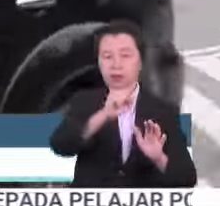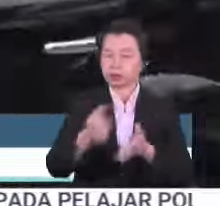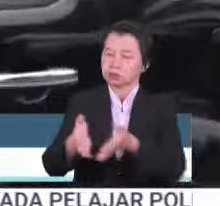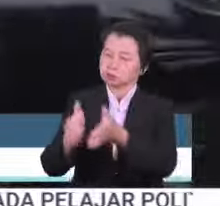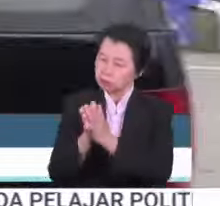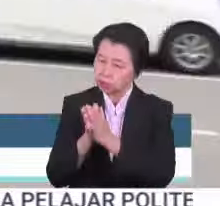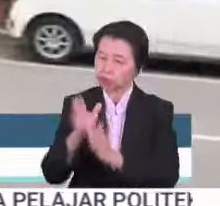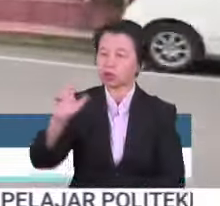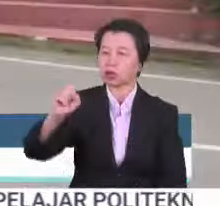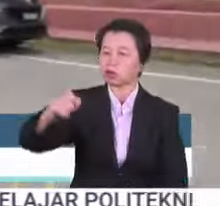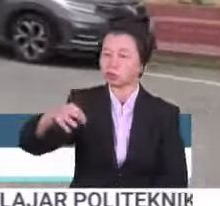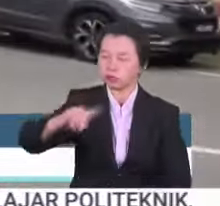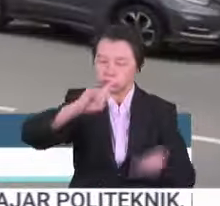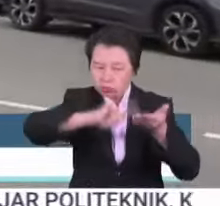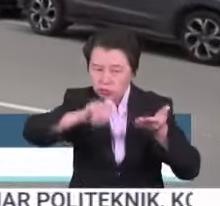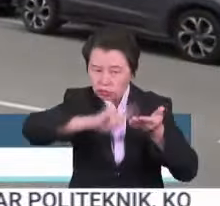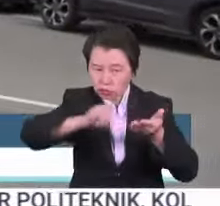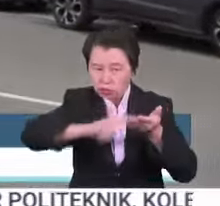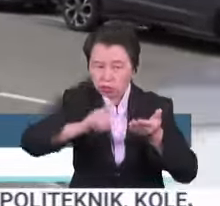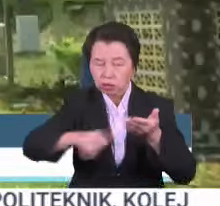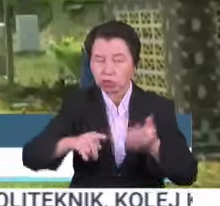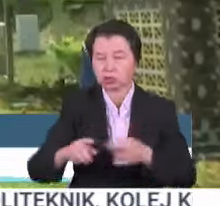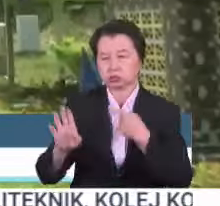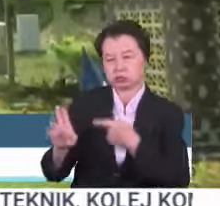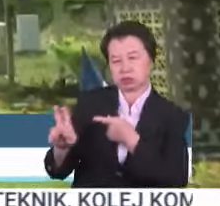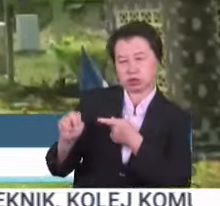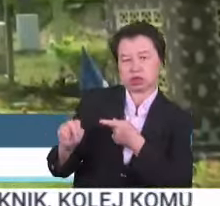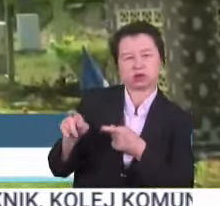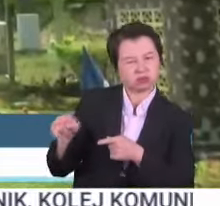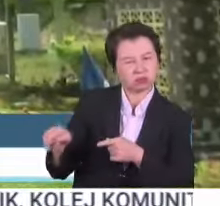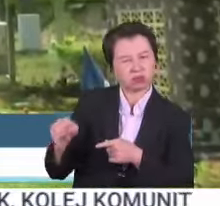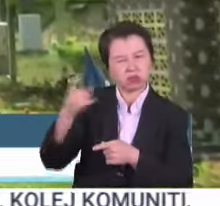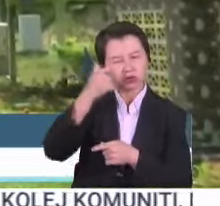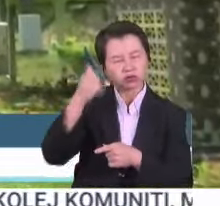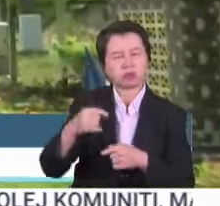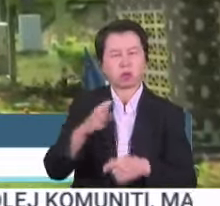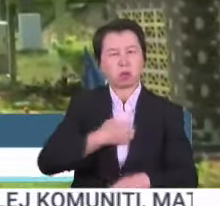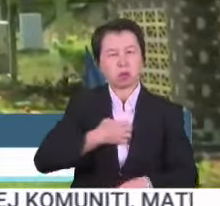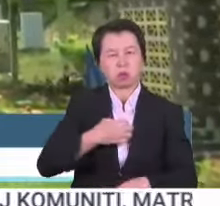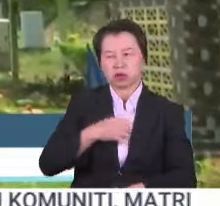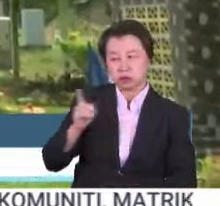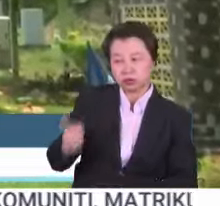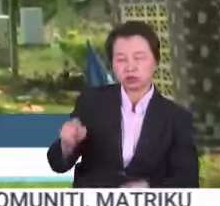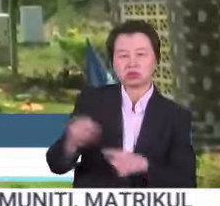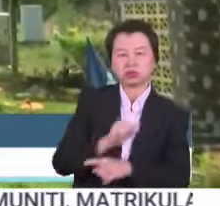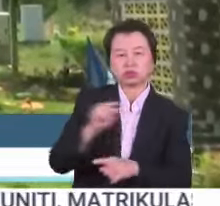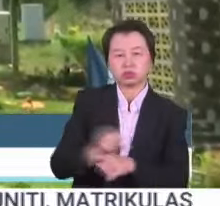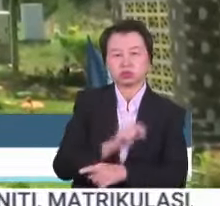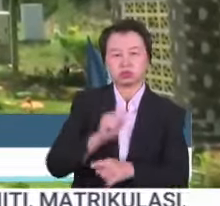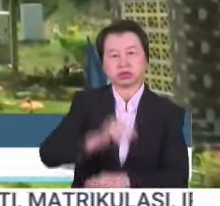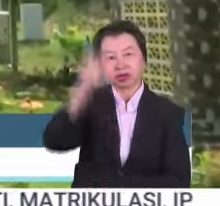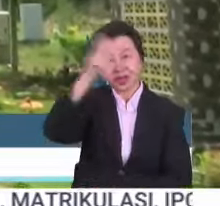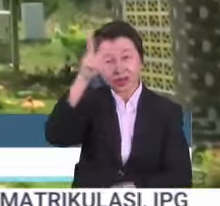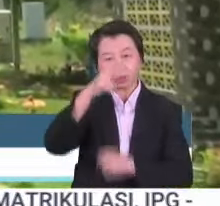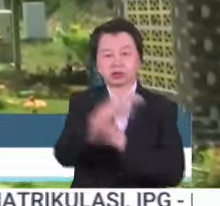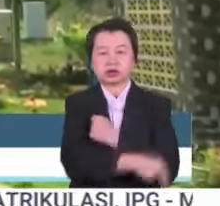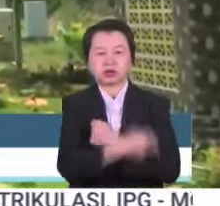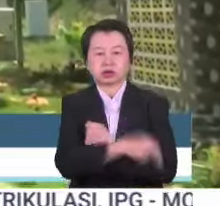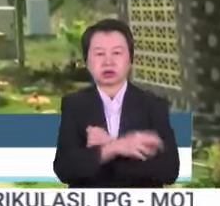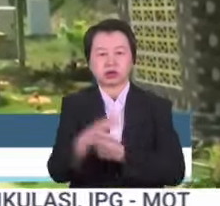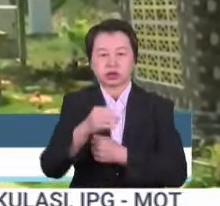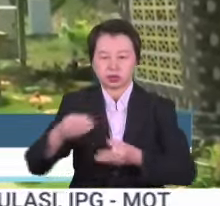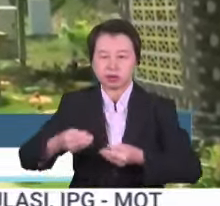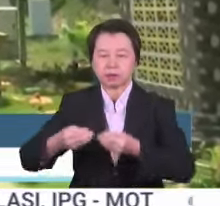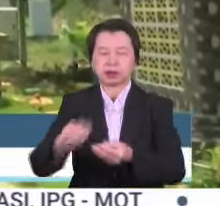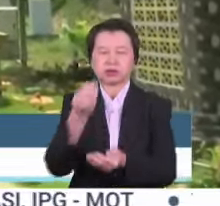meminta SPR menyiasat Jentera Barisan Nasional, BN, kerana didakwa menggunakan aset dan jentera kerajaan negeri selain